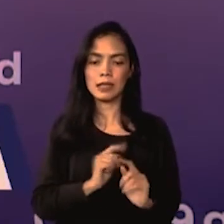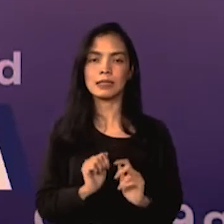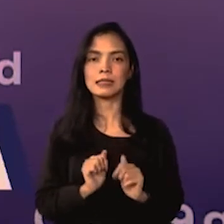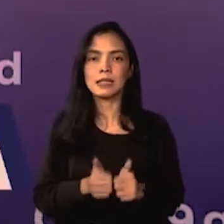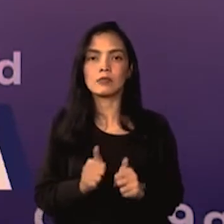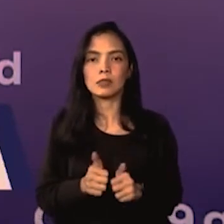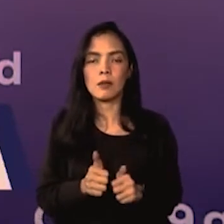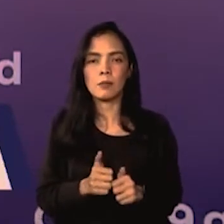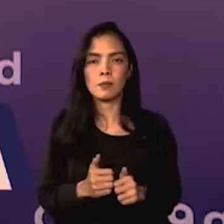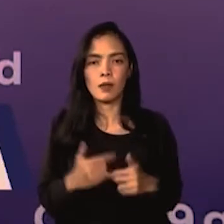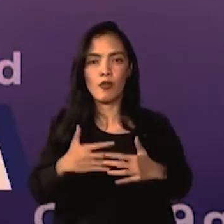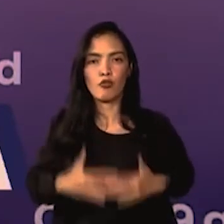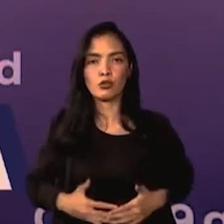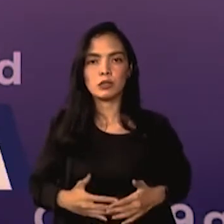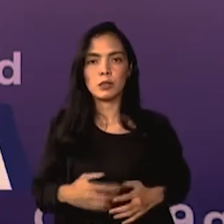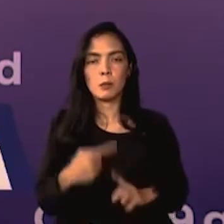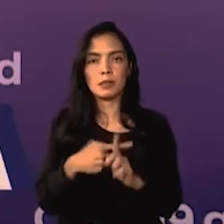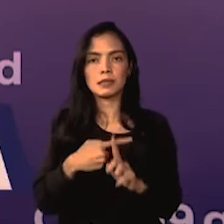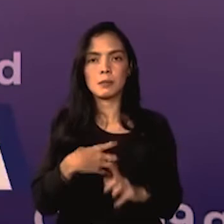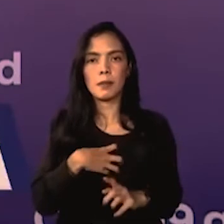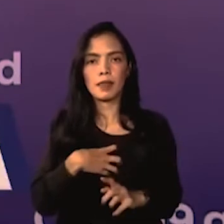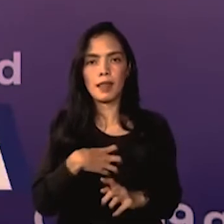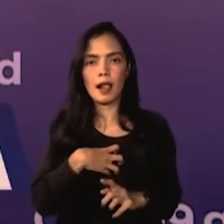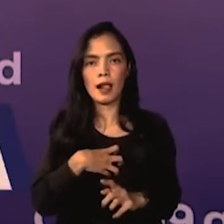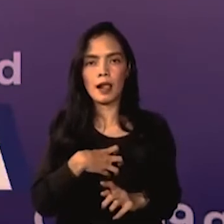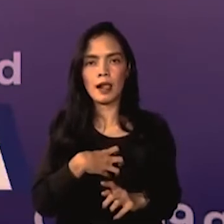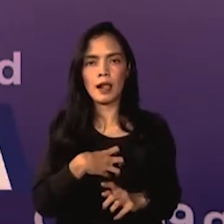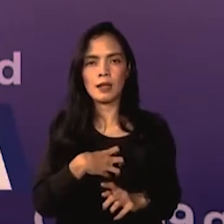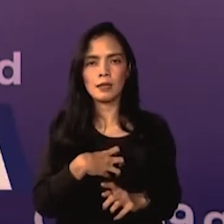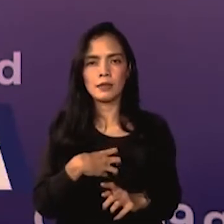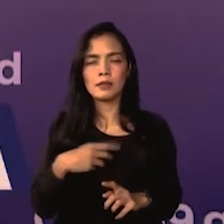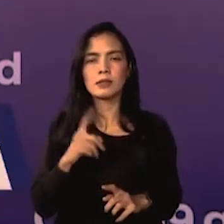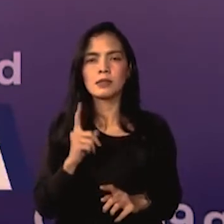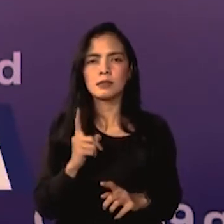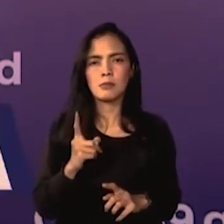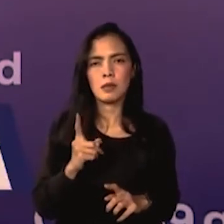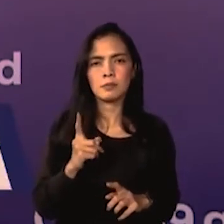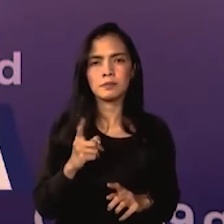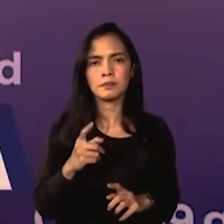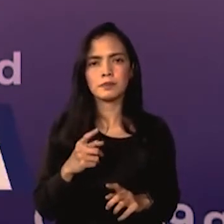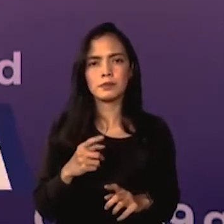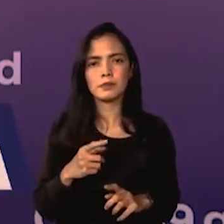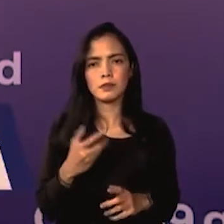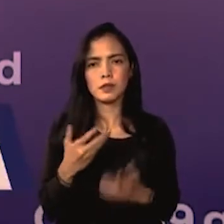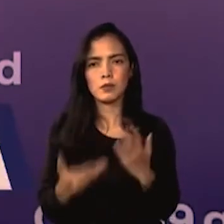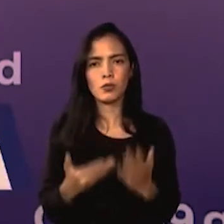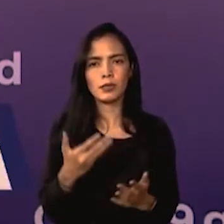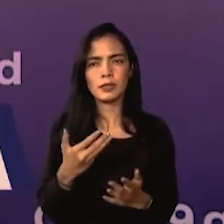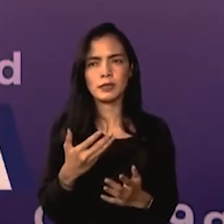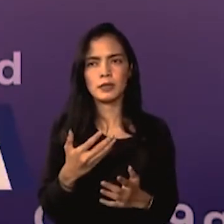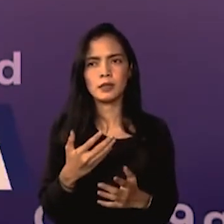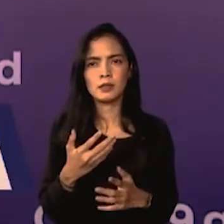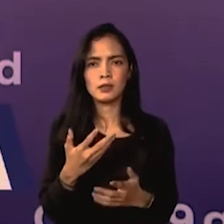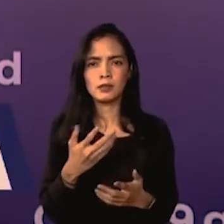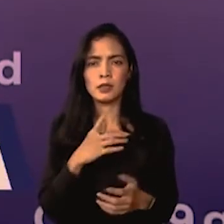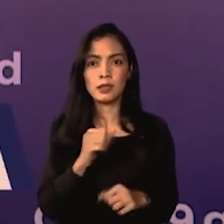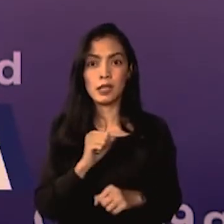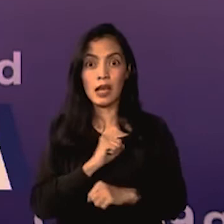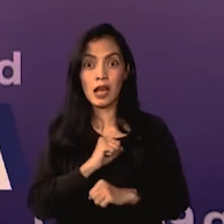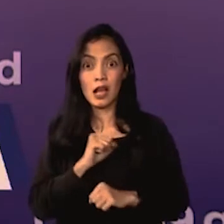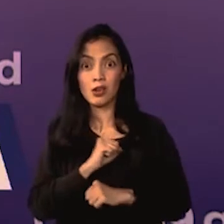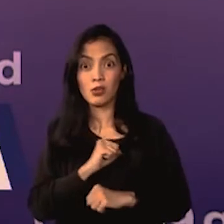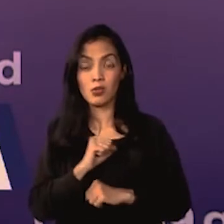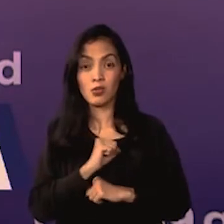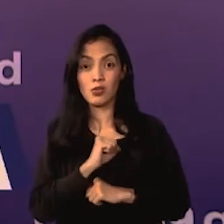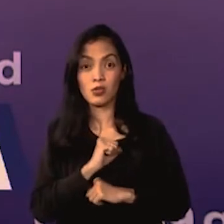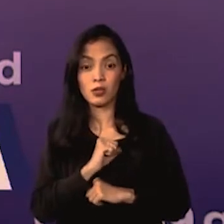mental. Utamanya adalah secara mental. Karena bagaimanapun ketika kita dalam posisi ketakutan, justru